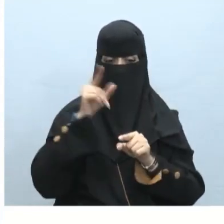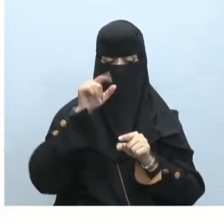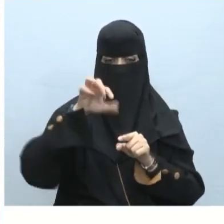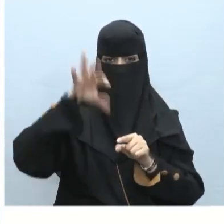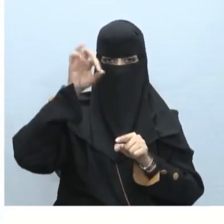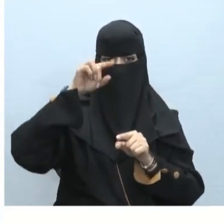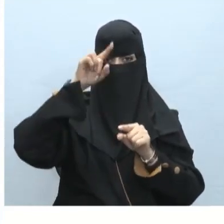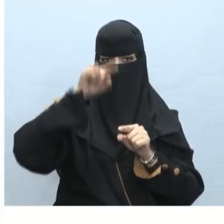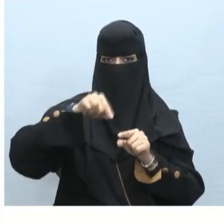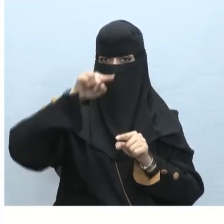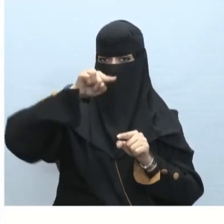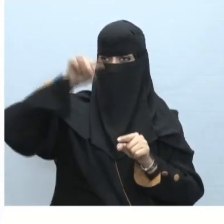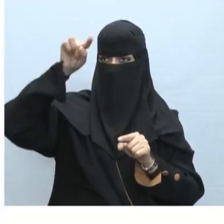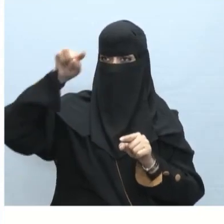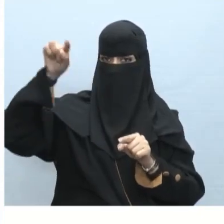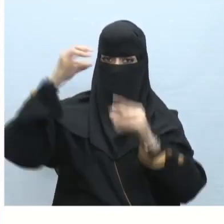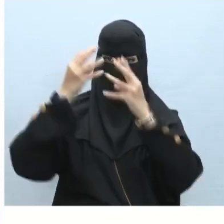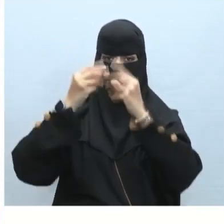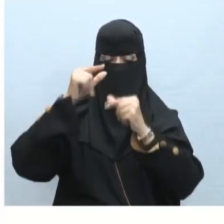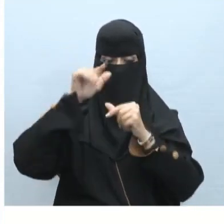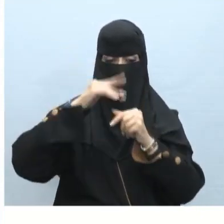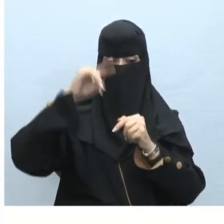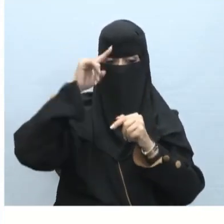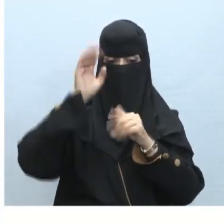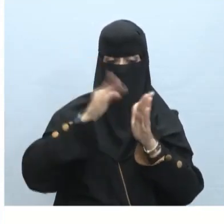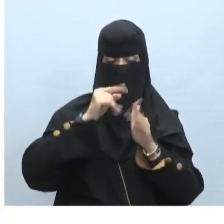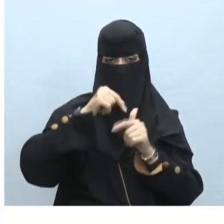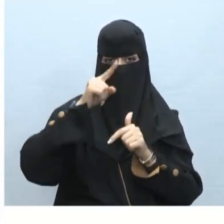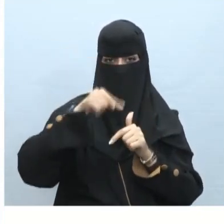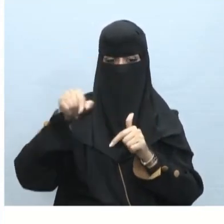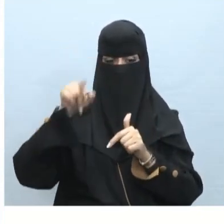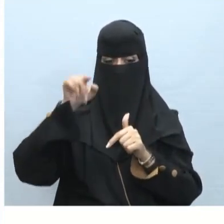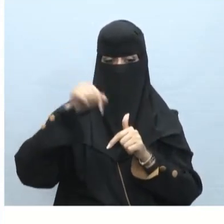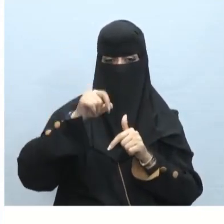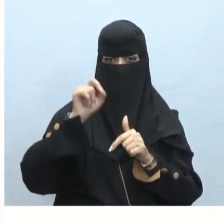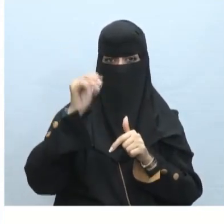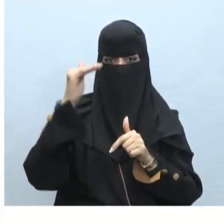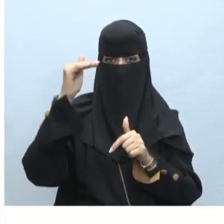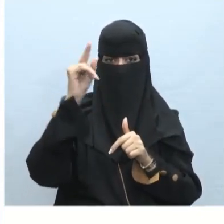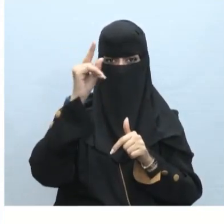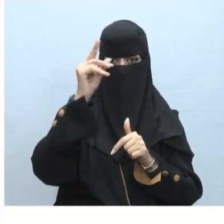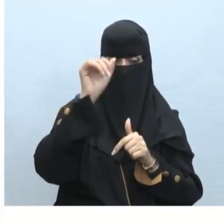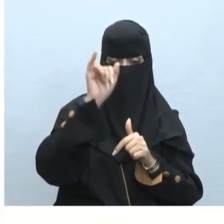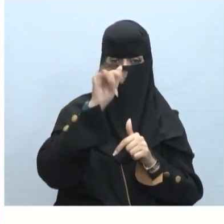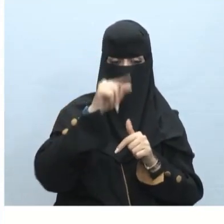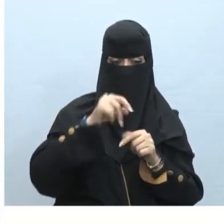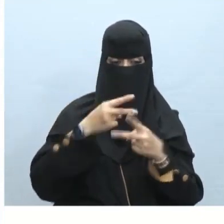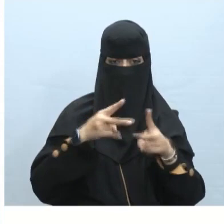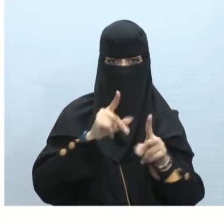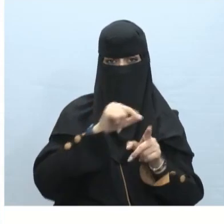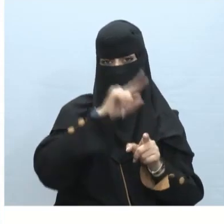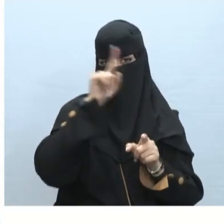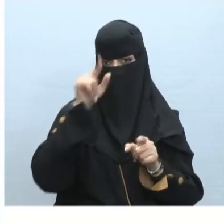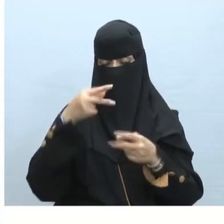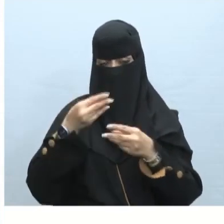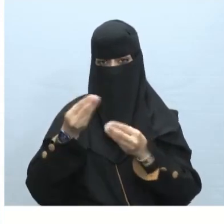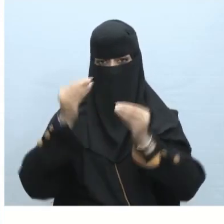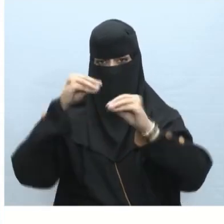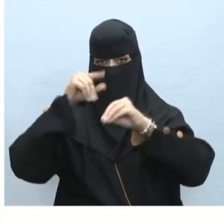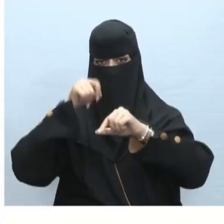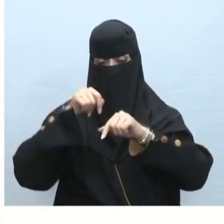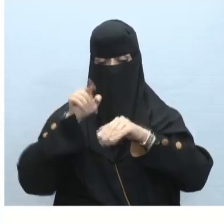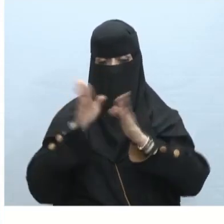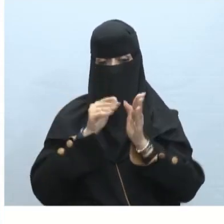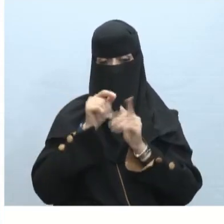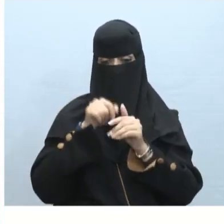اختر مخطط مناسب على سبيل المثال المخطط خطي ثم اضغط على موافق وسيتم ادراج